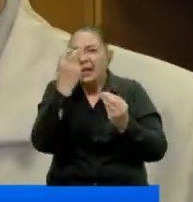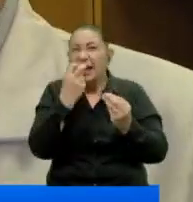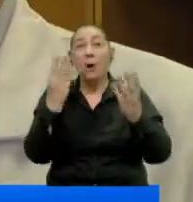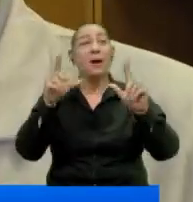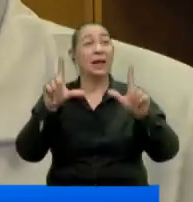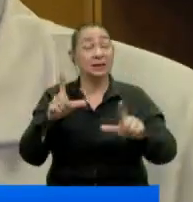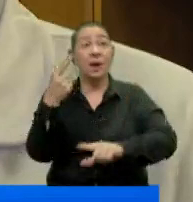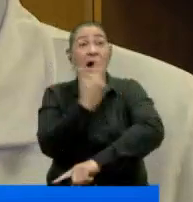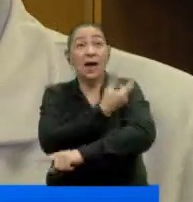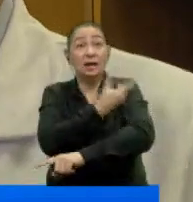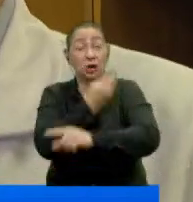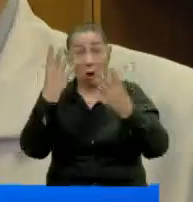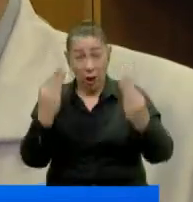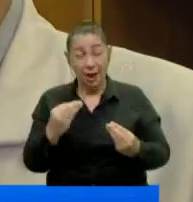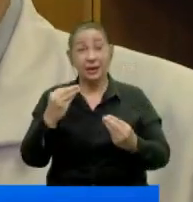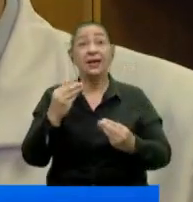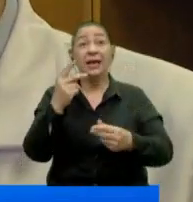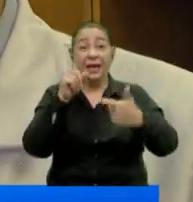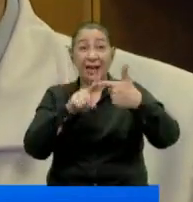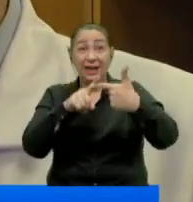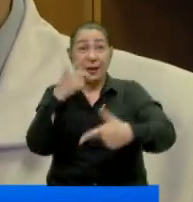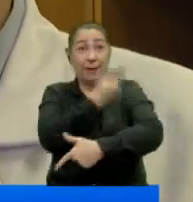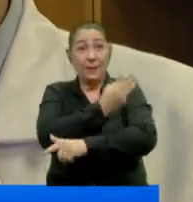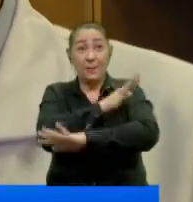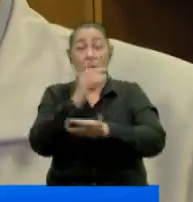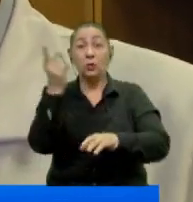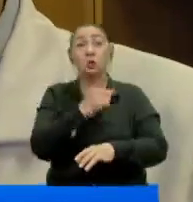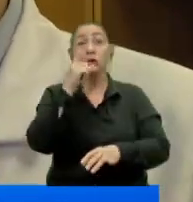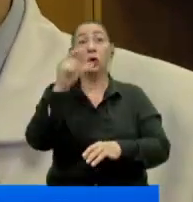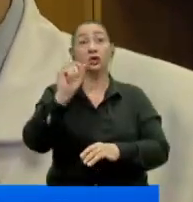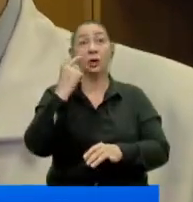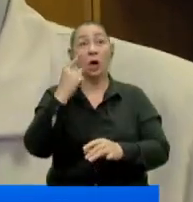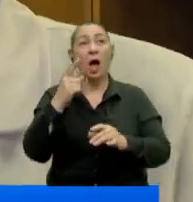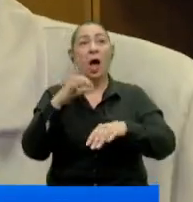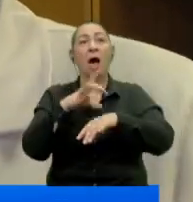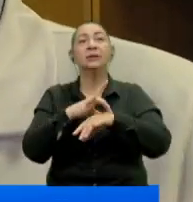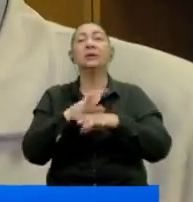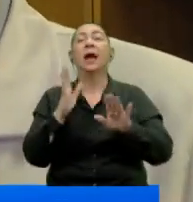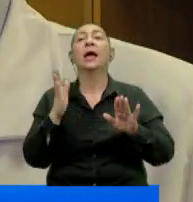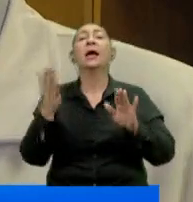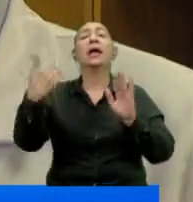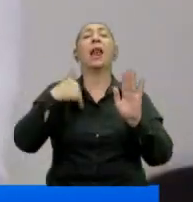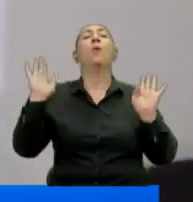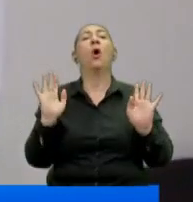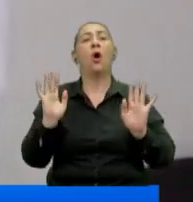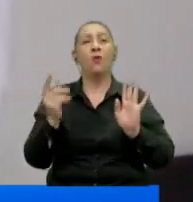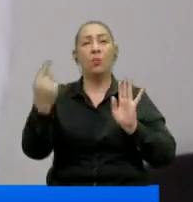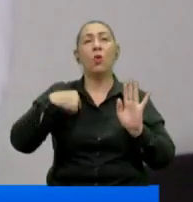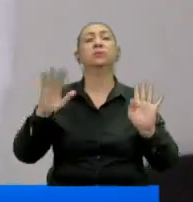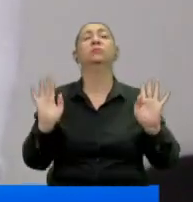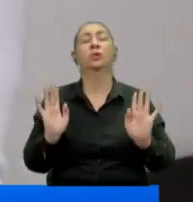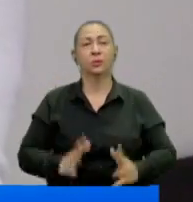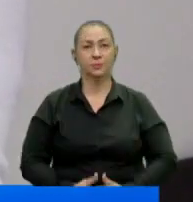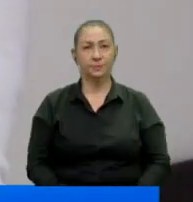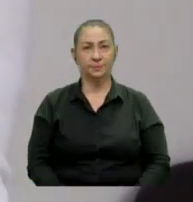gerekiyor. Hakikaten aşı olan kişilerin 2 doz aşıyı yaptıktan sonra %90 üzerinde hastalığı geçirmediğini görüyoruz.